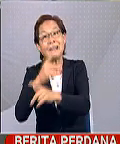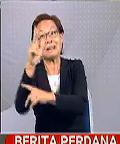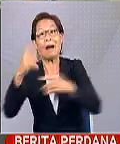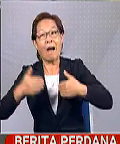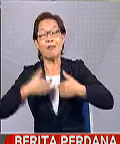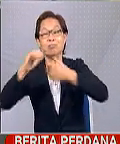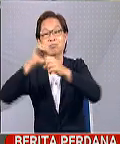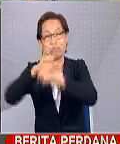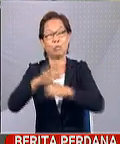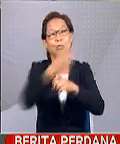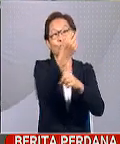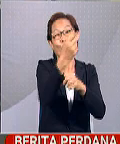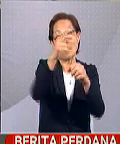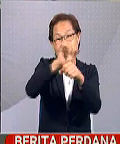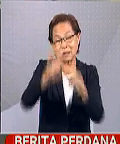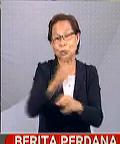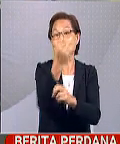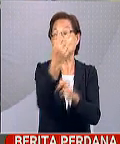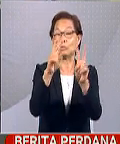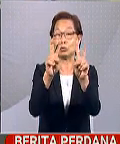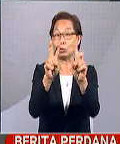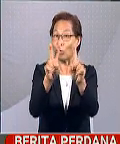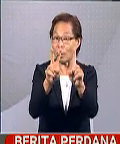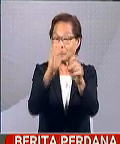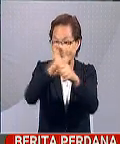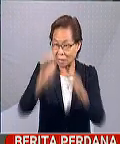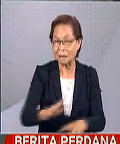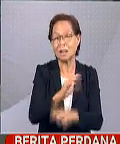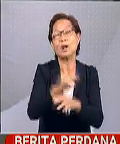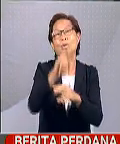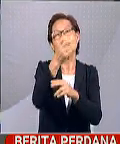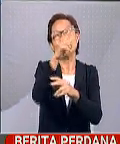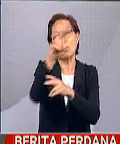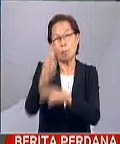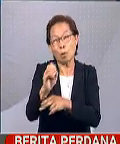Tambah beliau, seramai 12 kaki tangan dan 26 penghuni tersebut telah menjalani